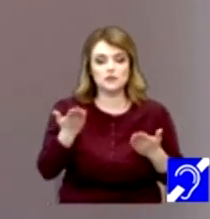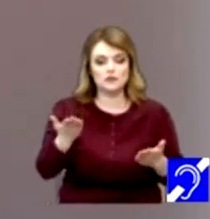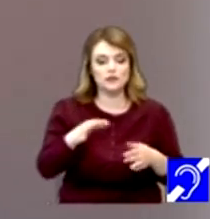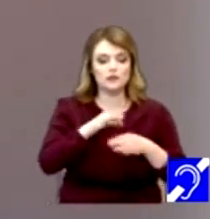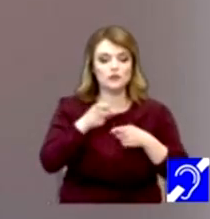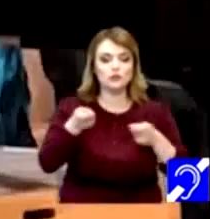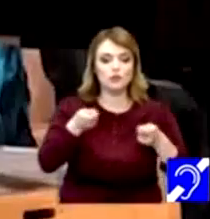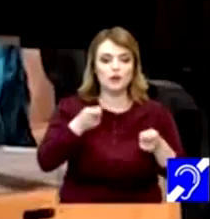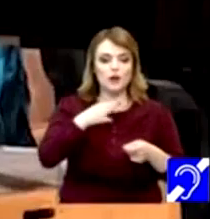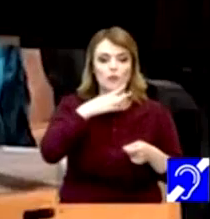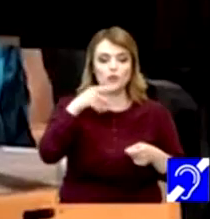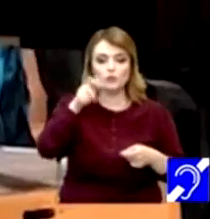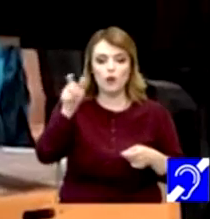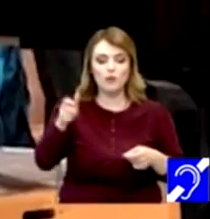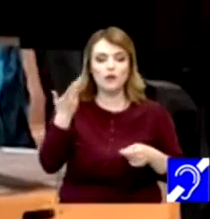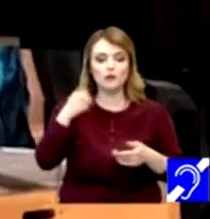orchestrei au început să plângă.